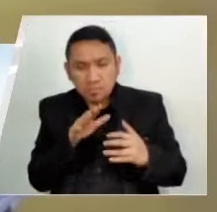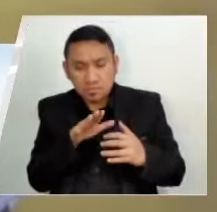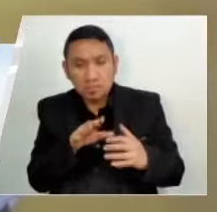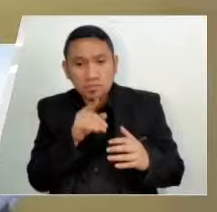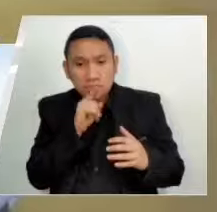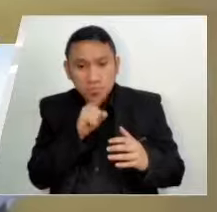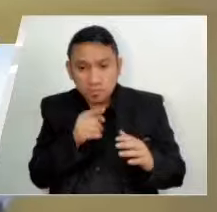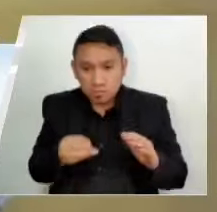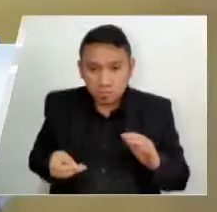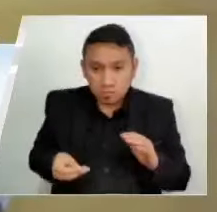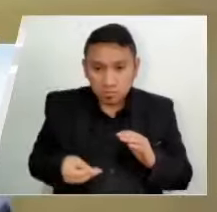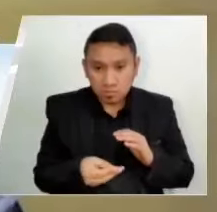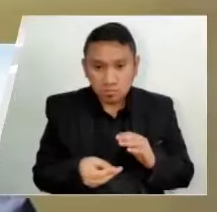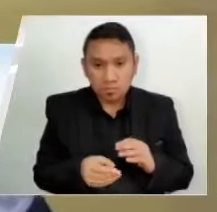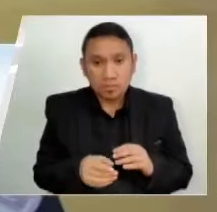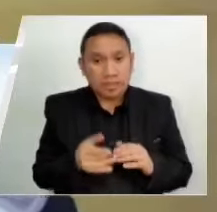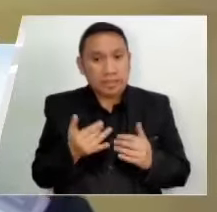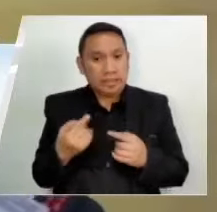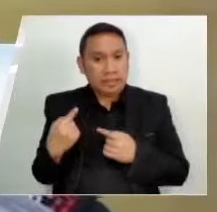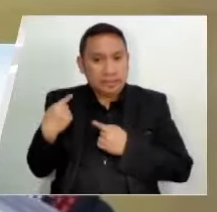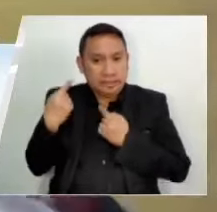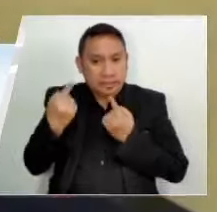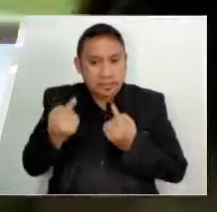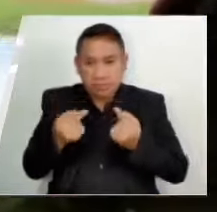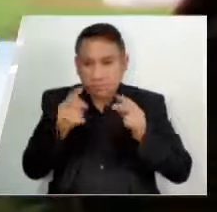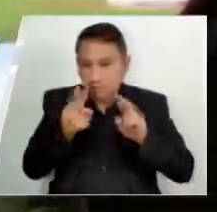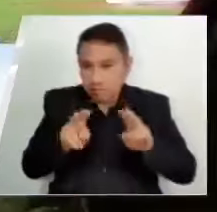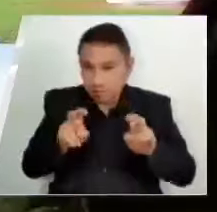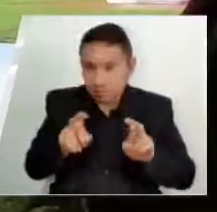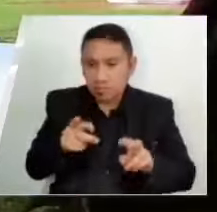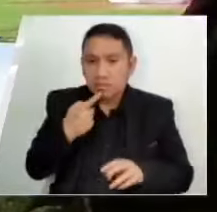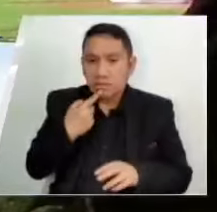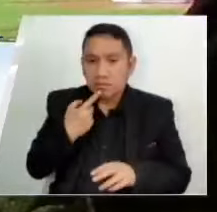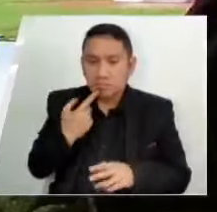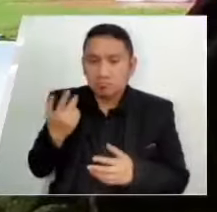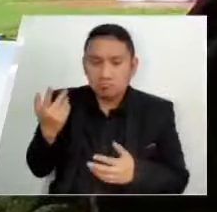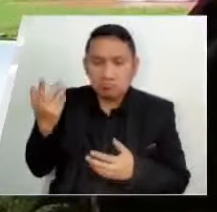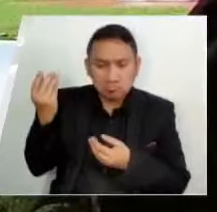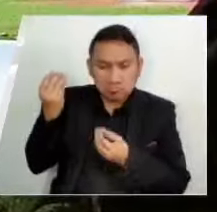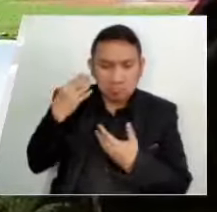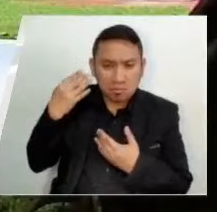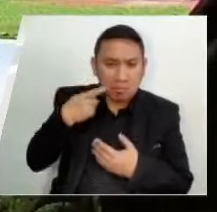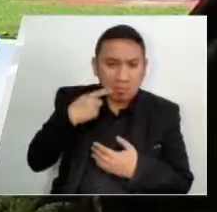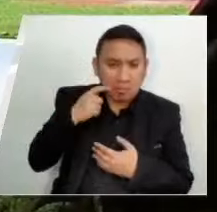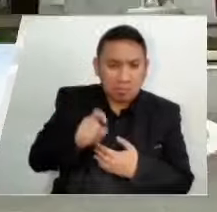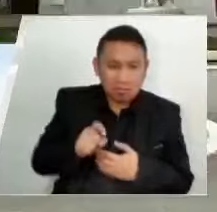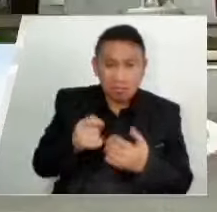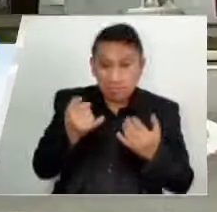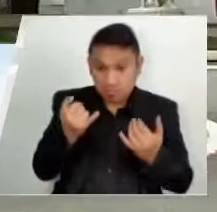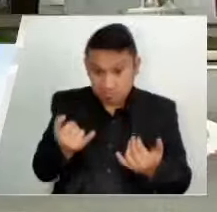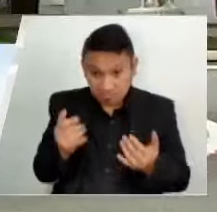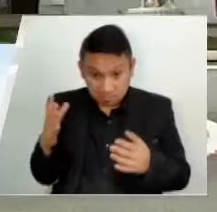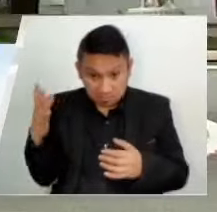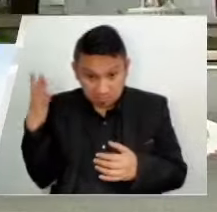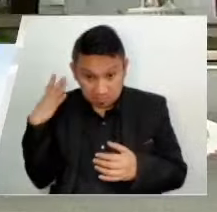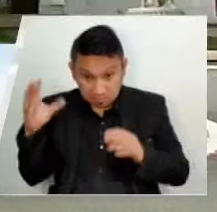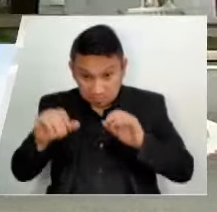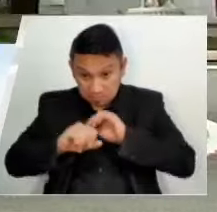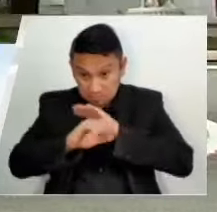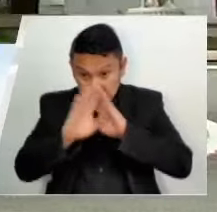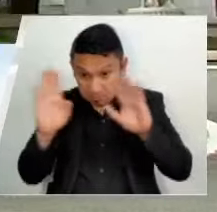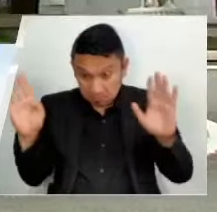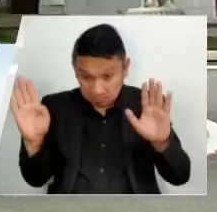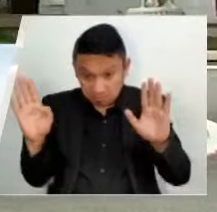na na inutos sa amin na itanim ito. Hinihintay pa ang clearance mula sa Malacanang para masimulan na ang